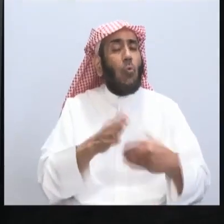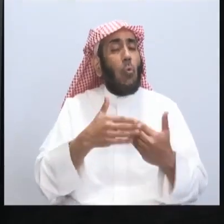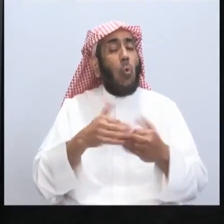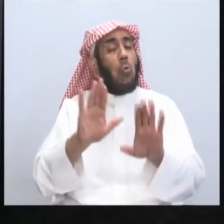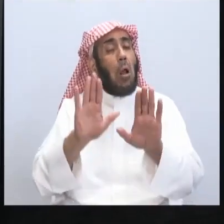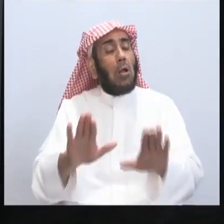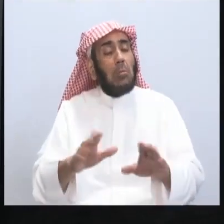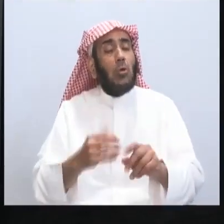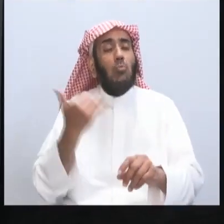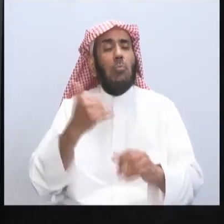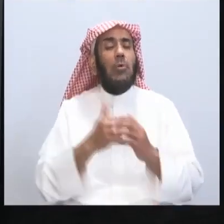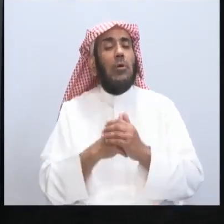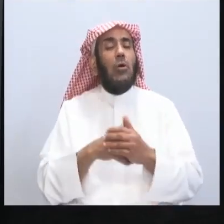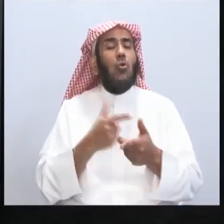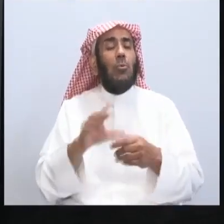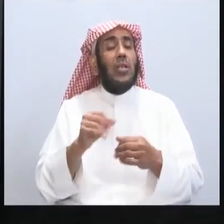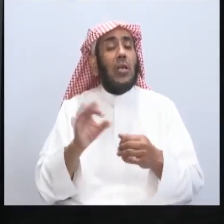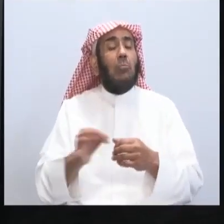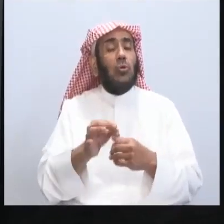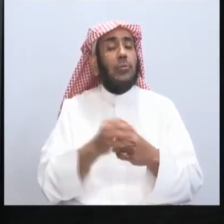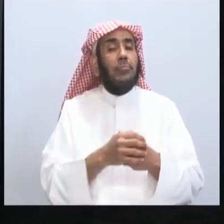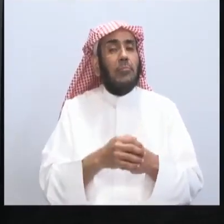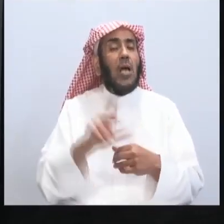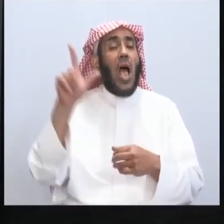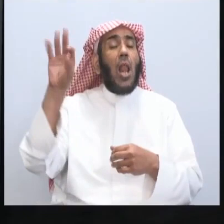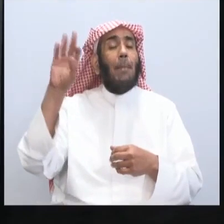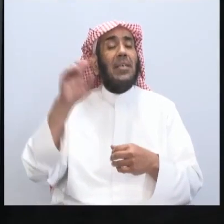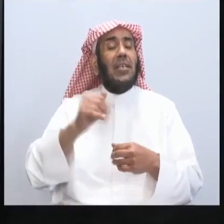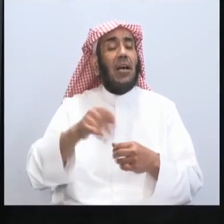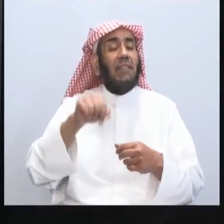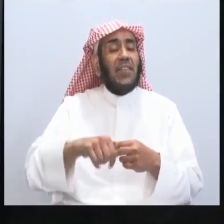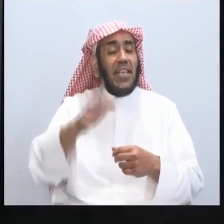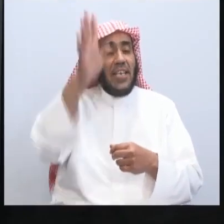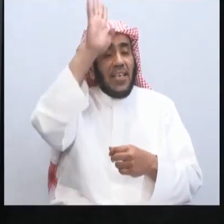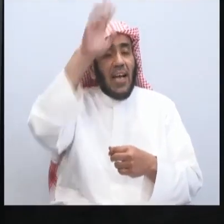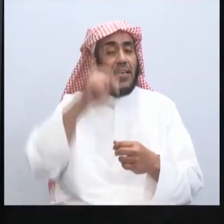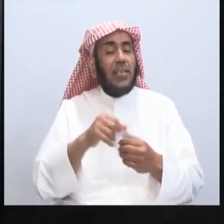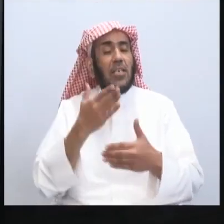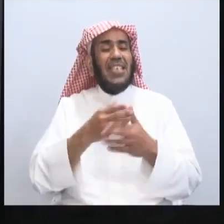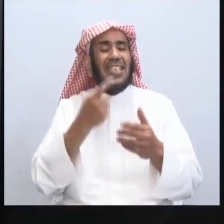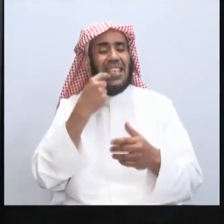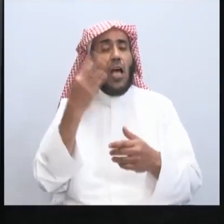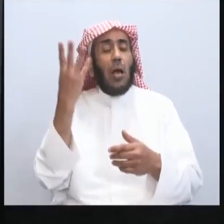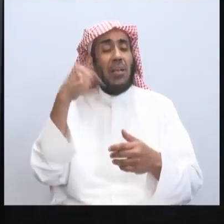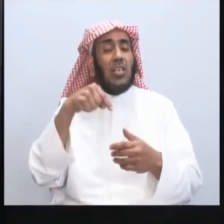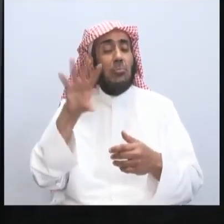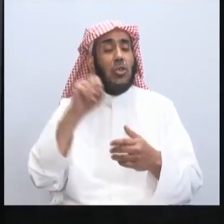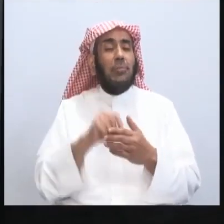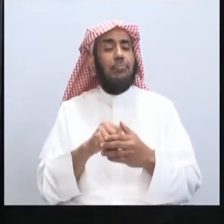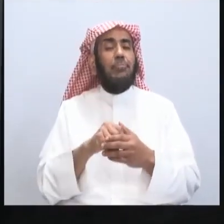الخدمات اللازمه ومن تلك المدن البصره بنيت سنه 14 من